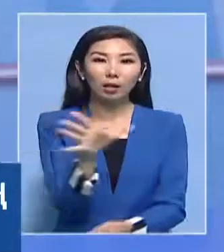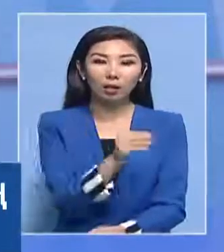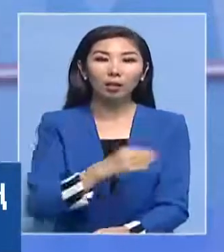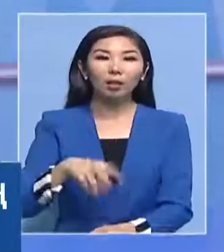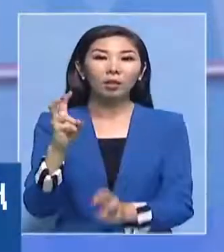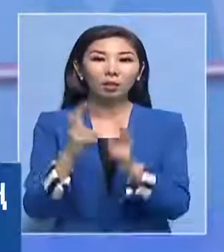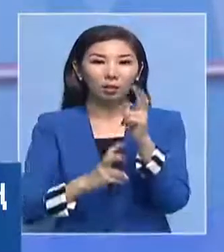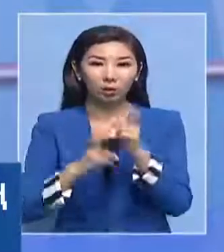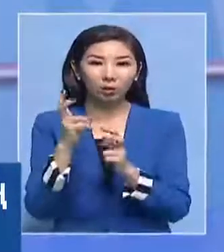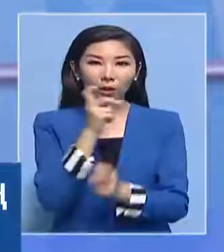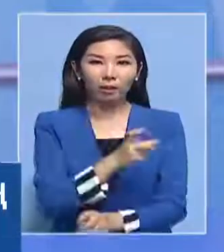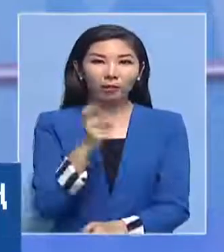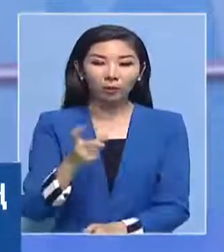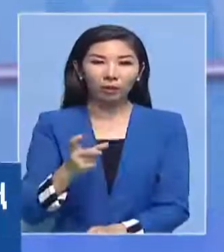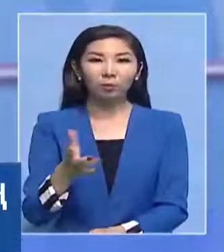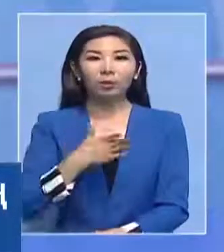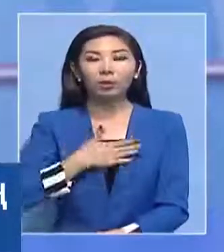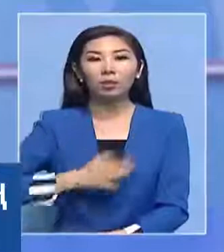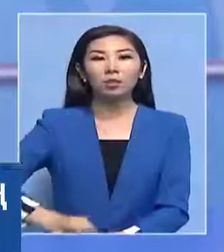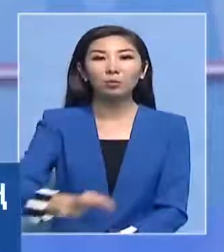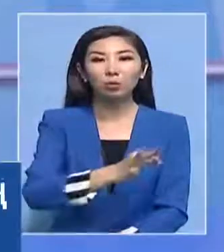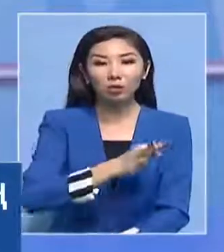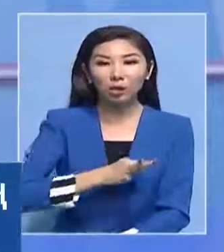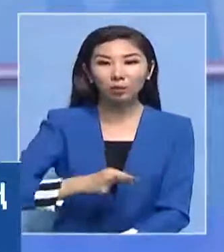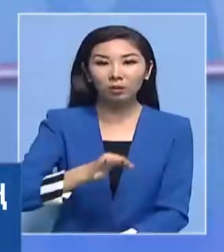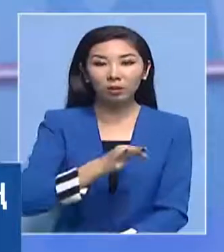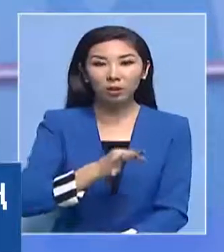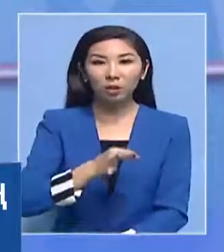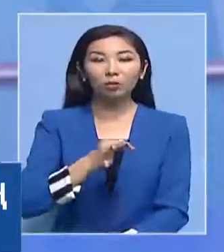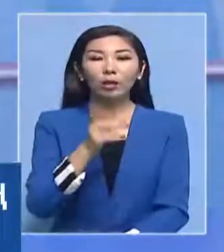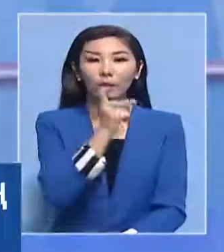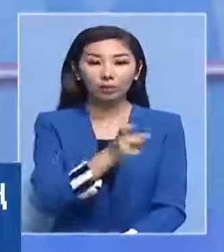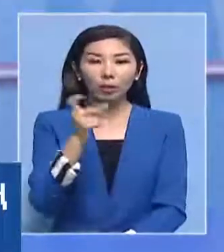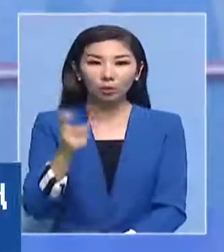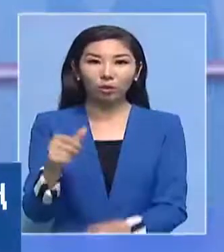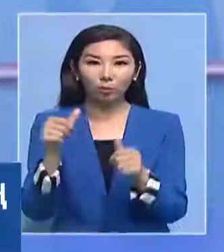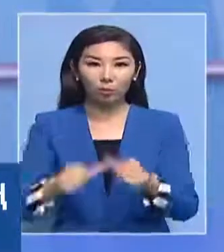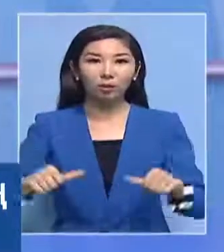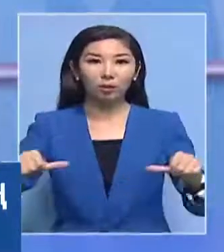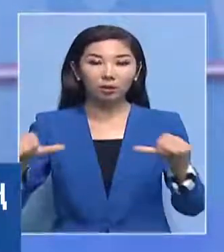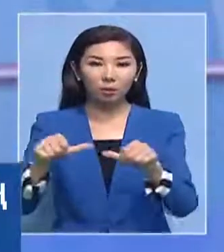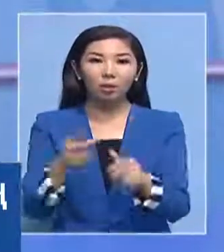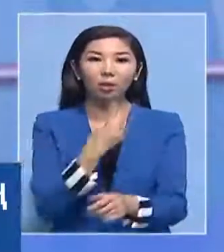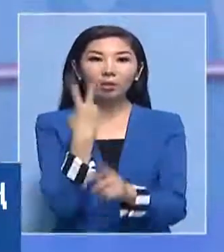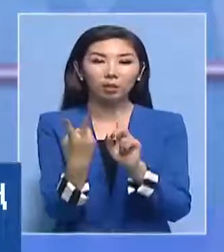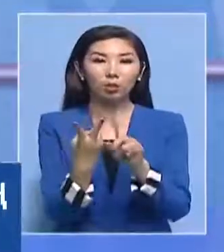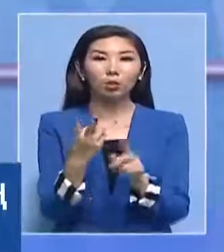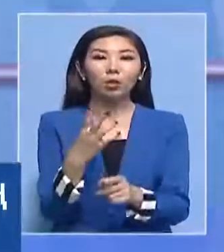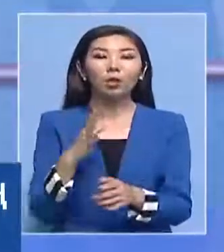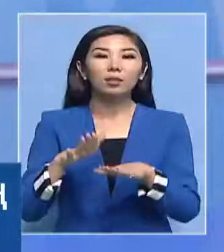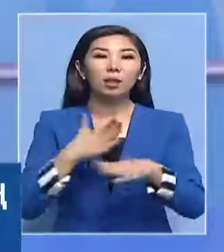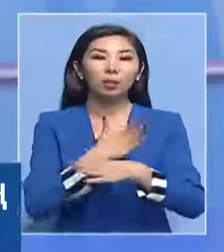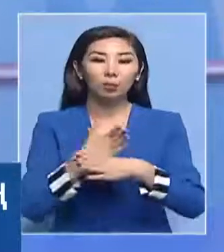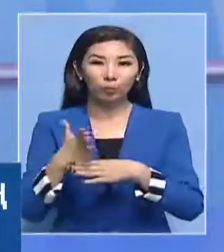барлық кәсіподақ мүшелері біздің республикалық деңгейінде соның өкілдері ол комиссиясында бар. Екінші ол салалық.